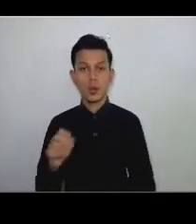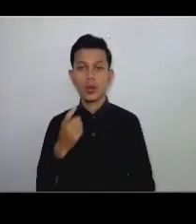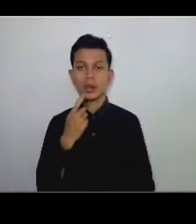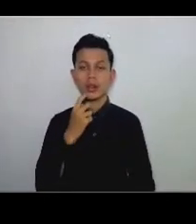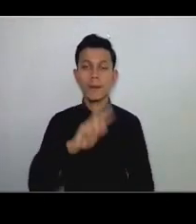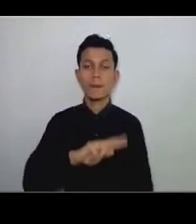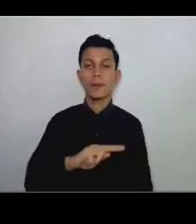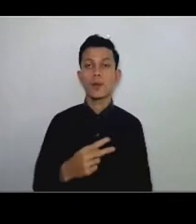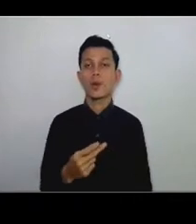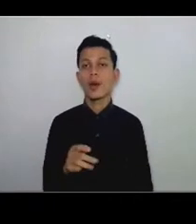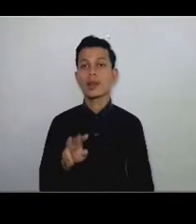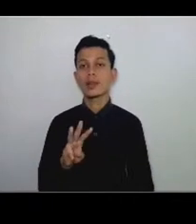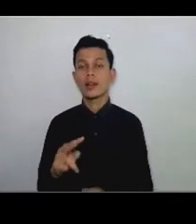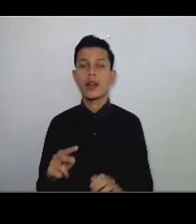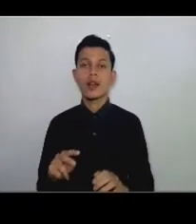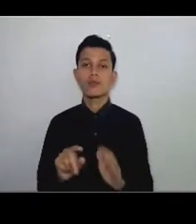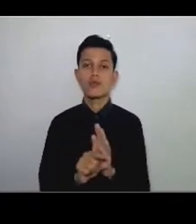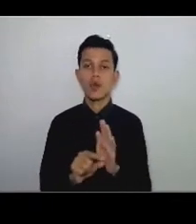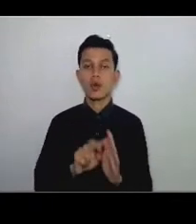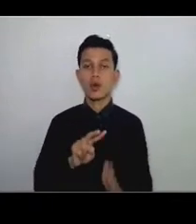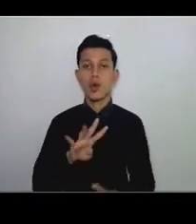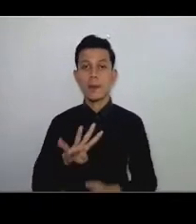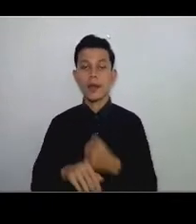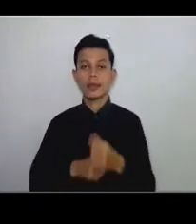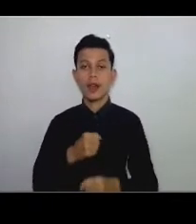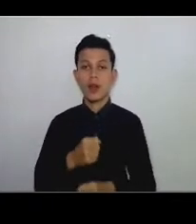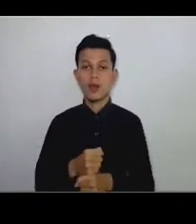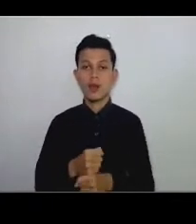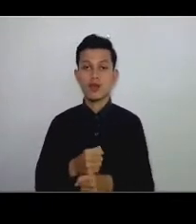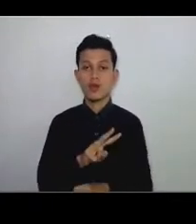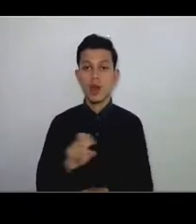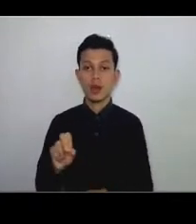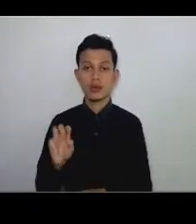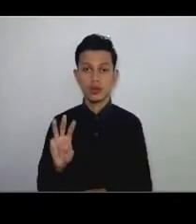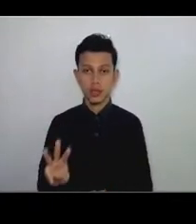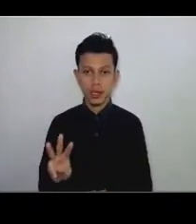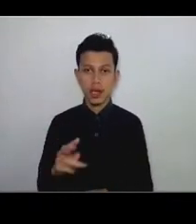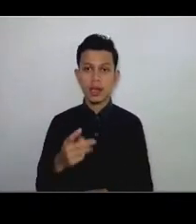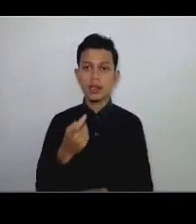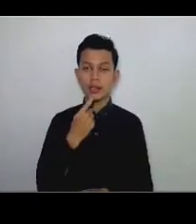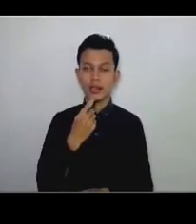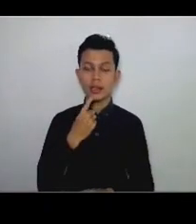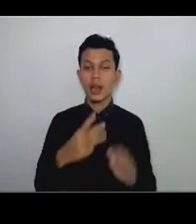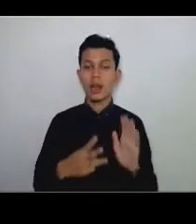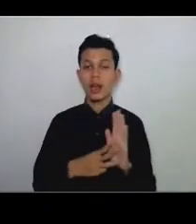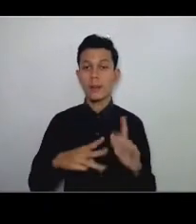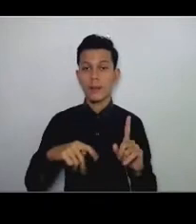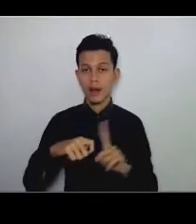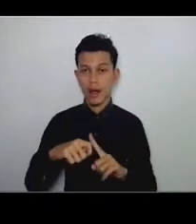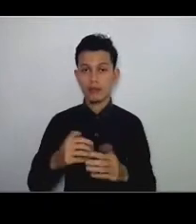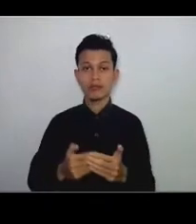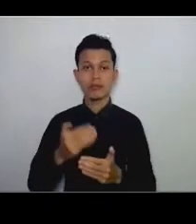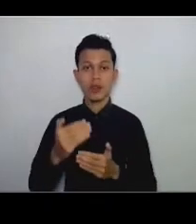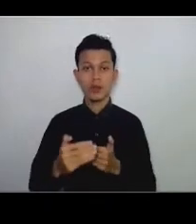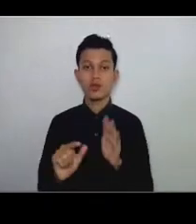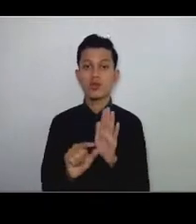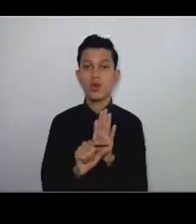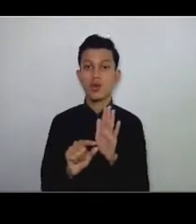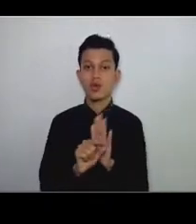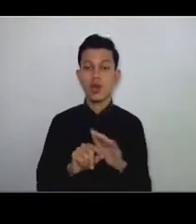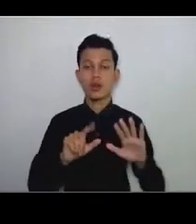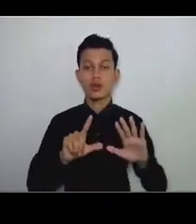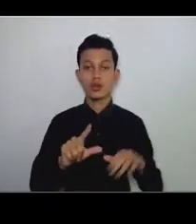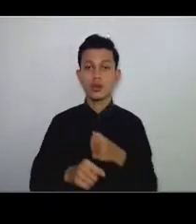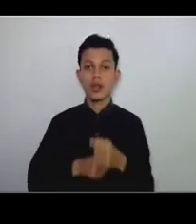undang-undang nomor 24 tahun 2023 Maaf tahun 2003 tentang Mahkamah Konstitusi selalnya disebut dengan undang-undang nomor 7